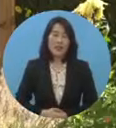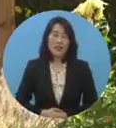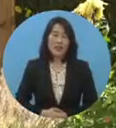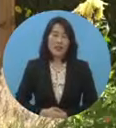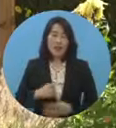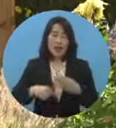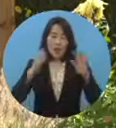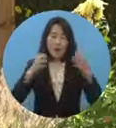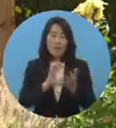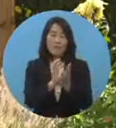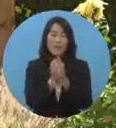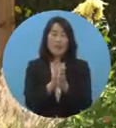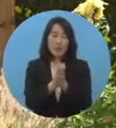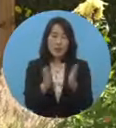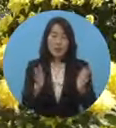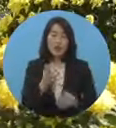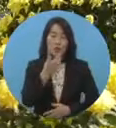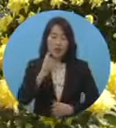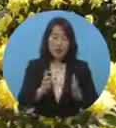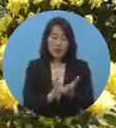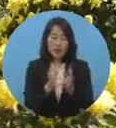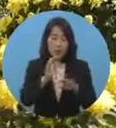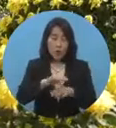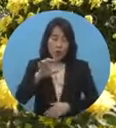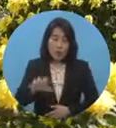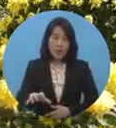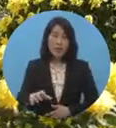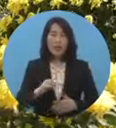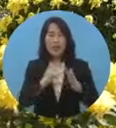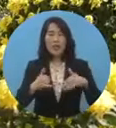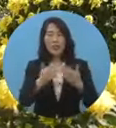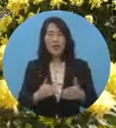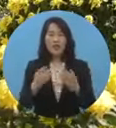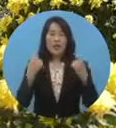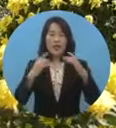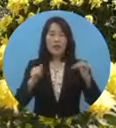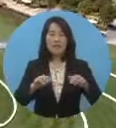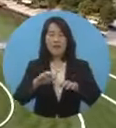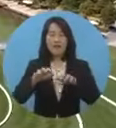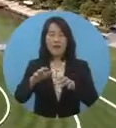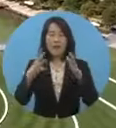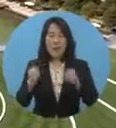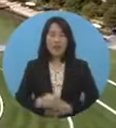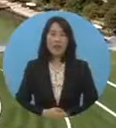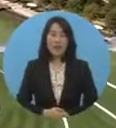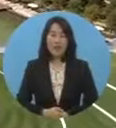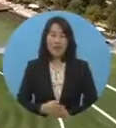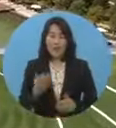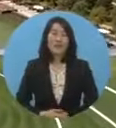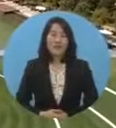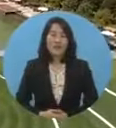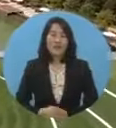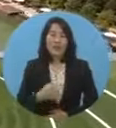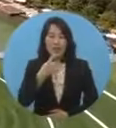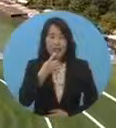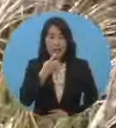카울 꽃이 피기 시작하면서 순천만 국가 정원은 가족단위 관람객의 발길이 크게 늘었습니다 랜드마크인 호수 정원